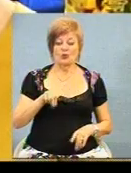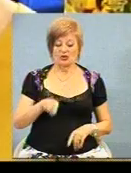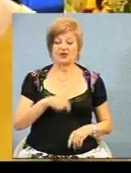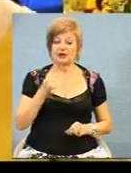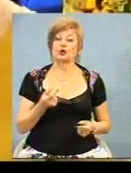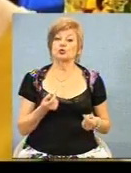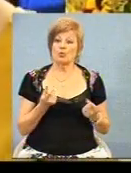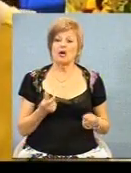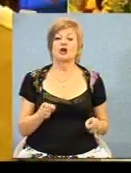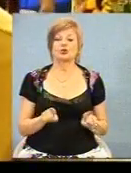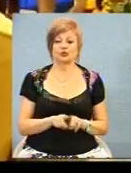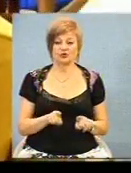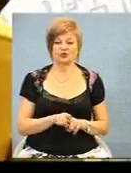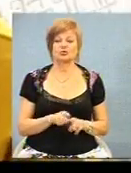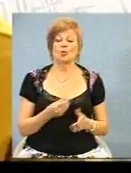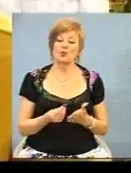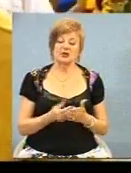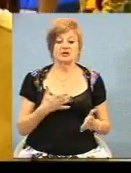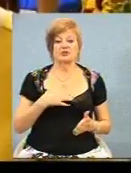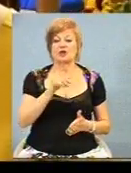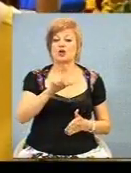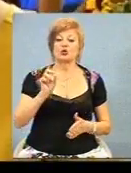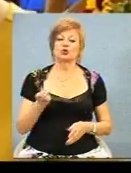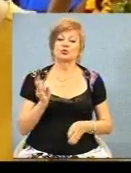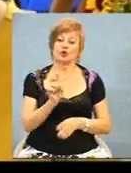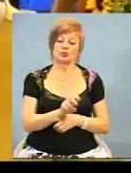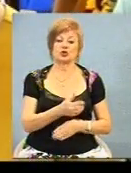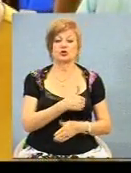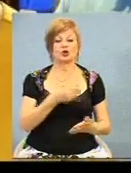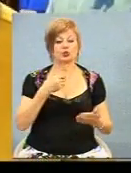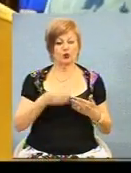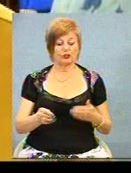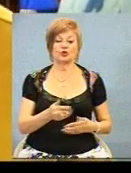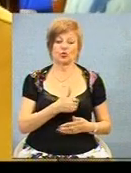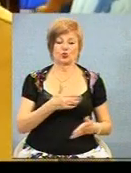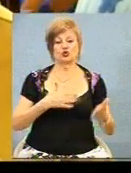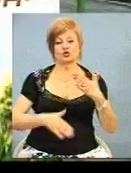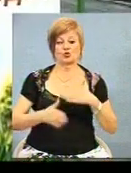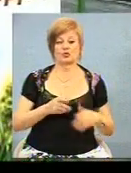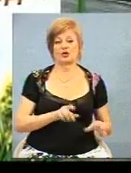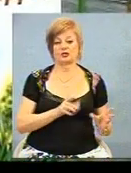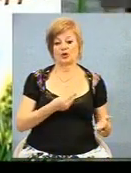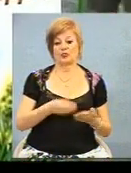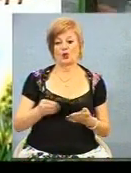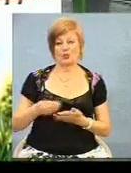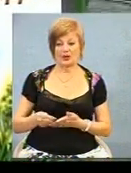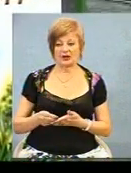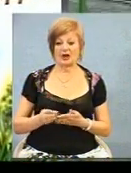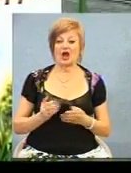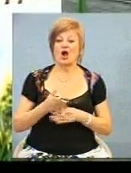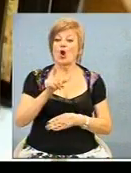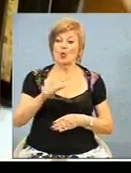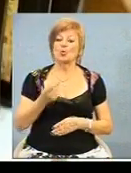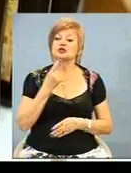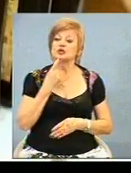мало. Але ж ми цінуємо наших покупців, які прийшли, і хочемо, щоб вони пішли задоволеними звідси. Гості свята куштують